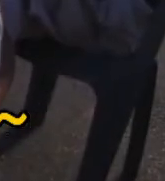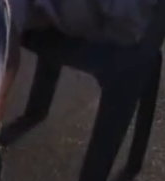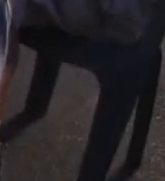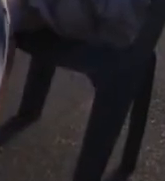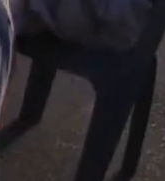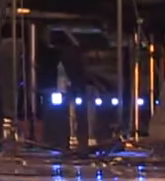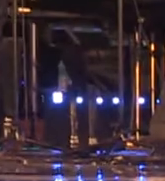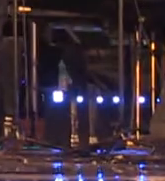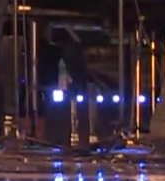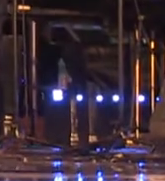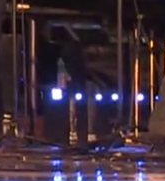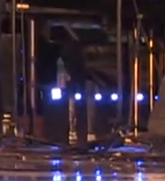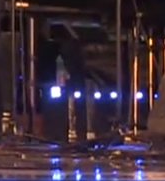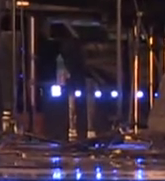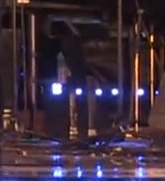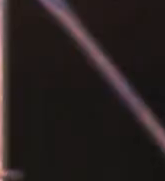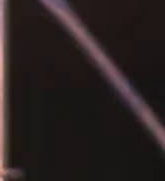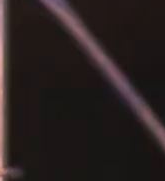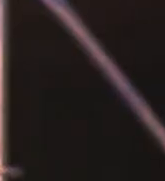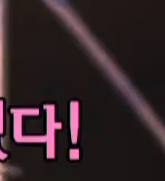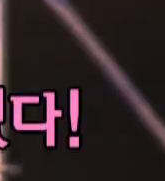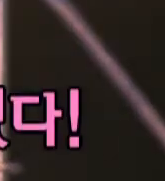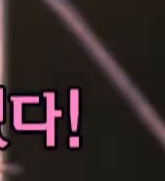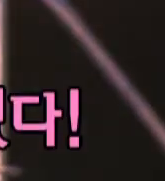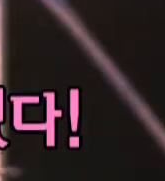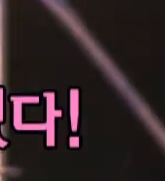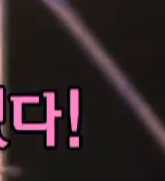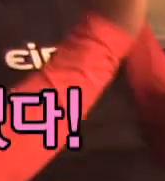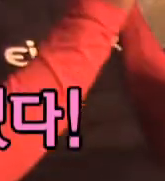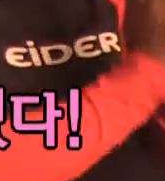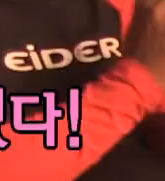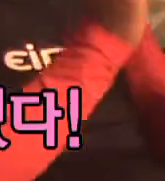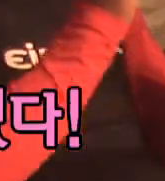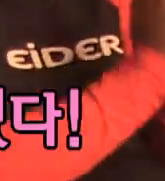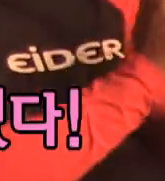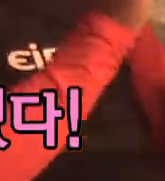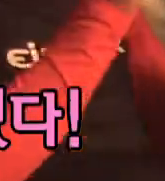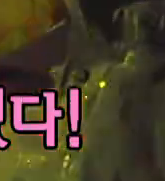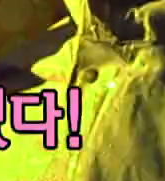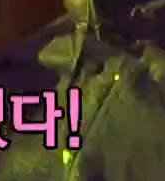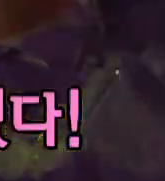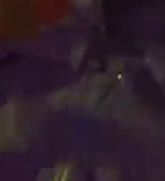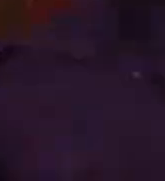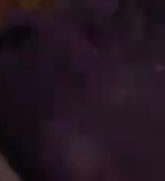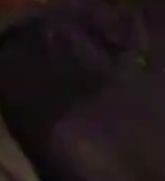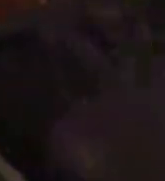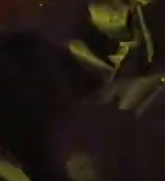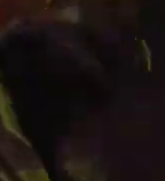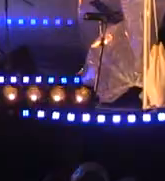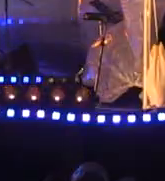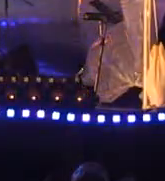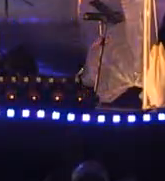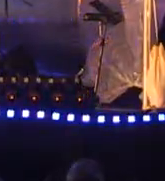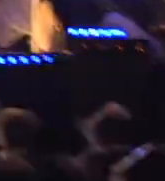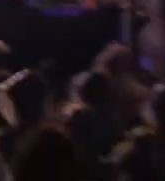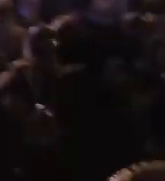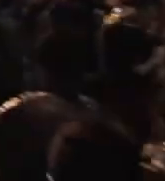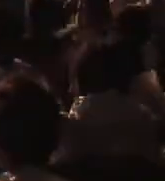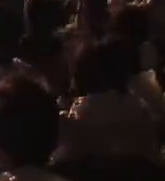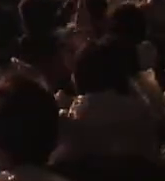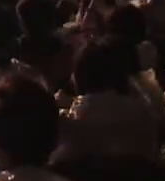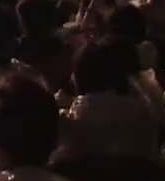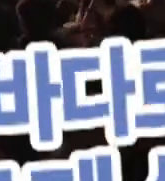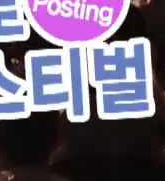재즈. 재즈를 멀리 하셨던 분들도 이 축제에 오시면 가볍게 즐길 수 있습니다. 지금부터 재즈가